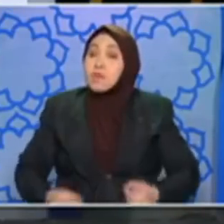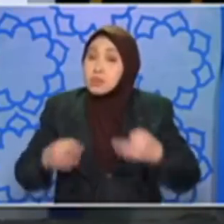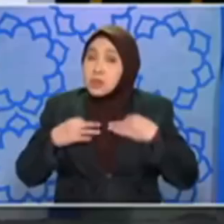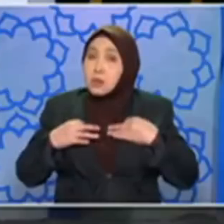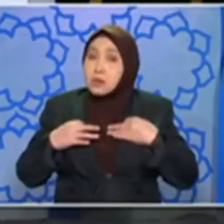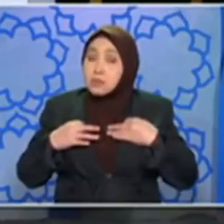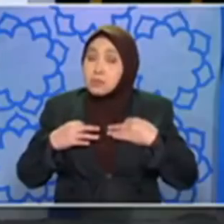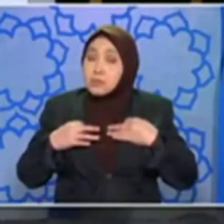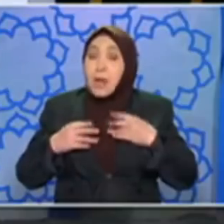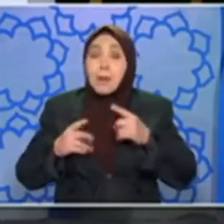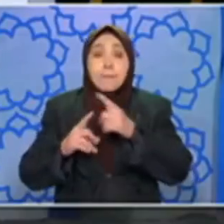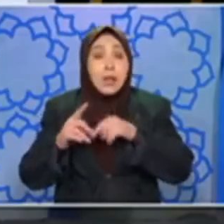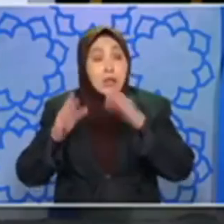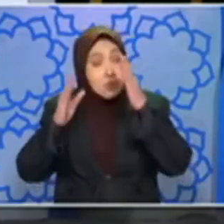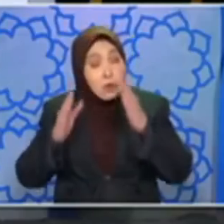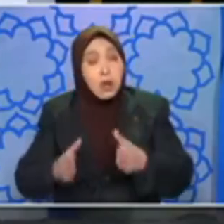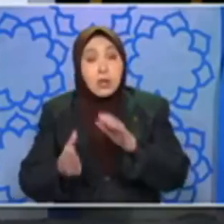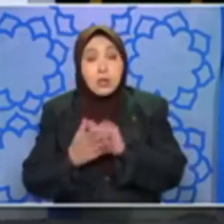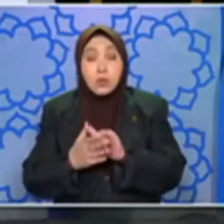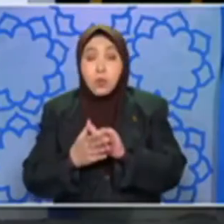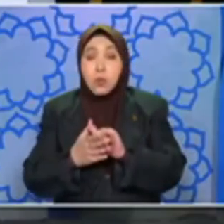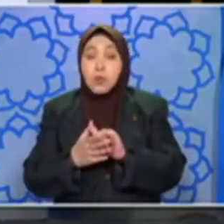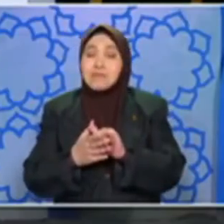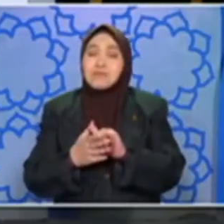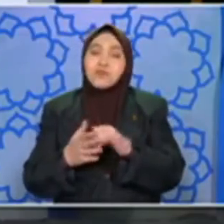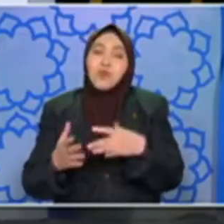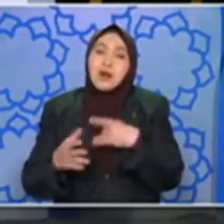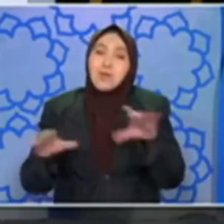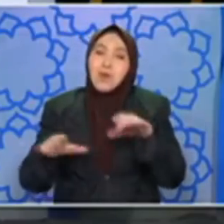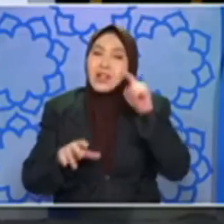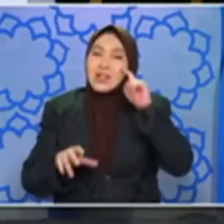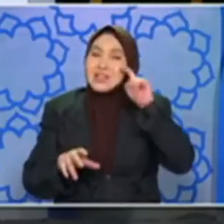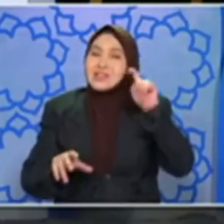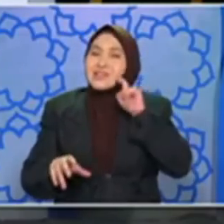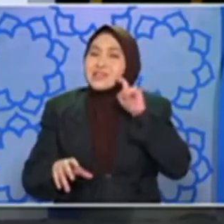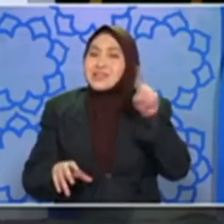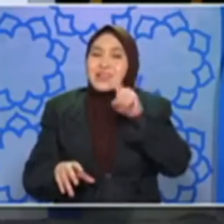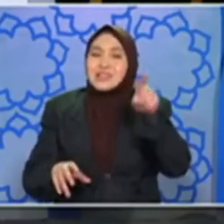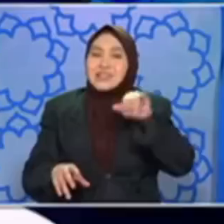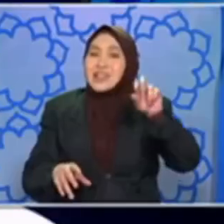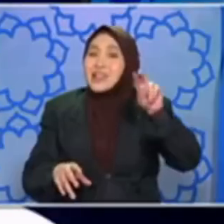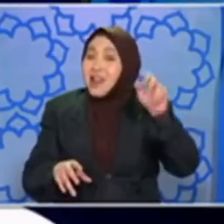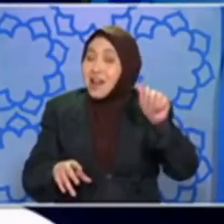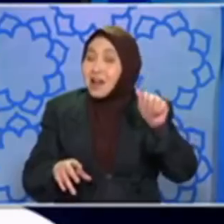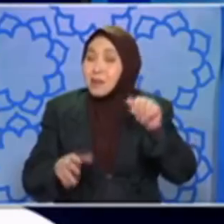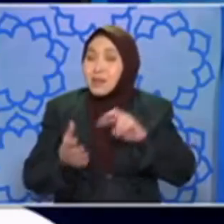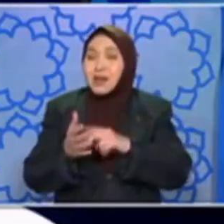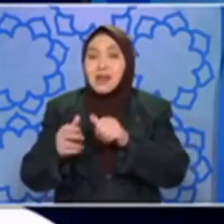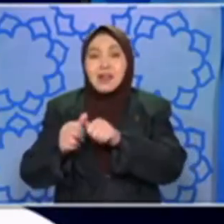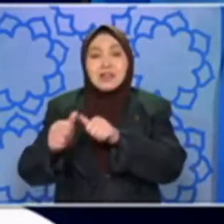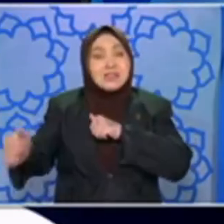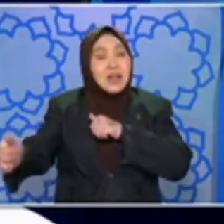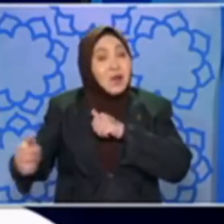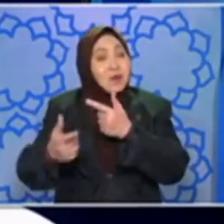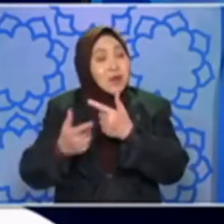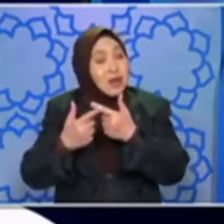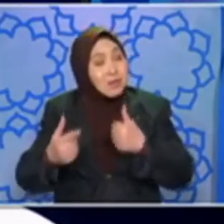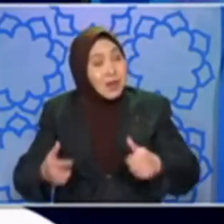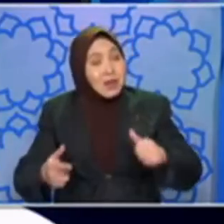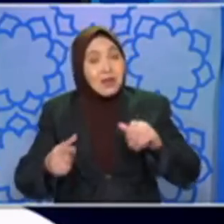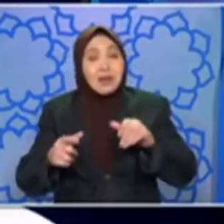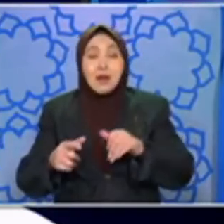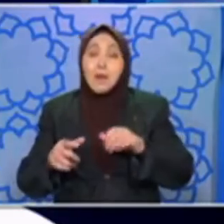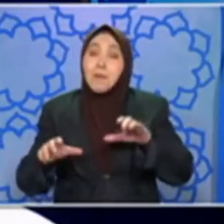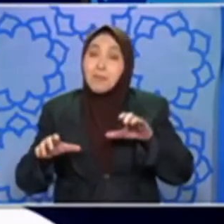apa maksudnya? Bila seseorang itu mendekati pada zina, maksudnya dia jauh daripada sabil yang baik,